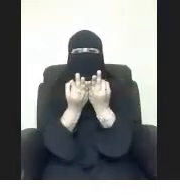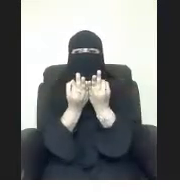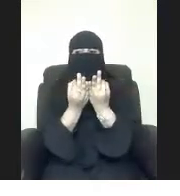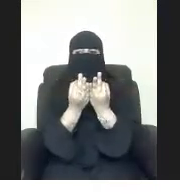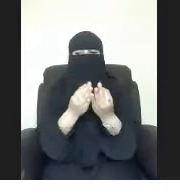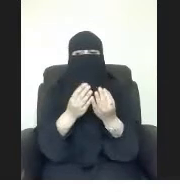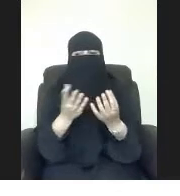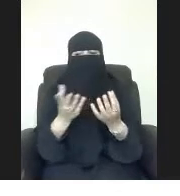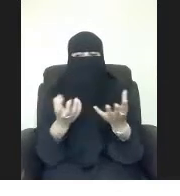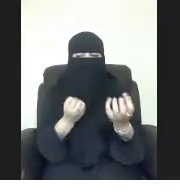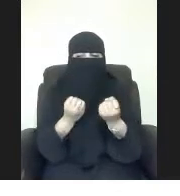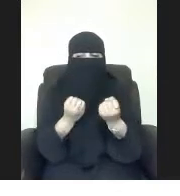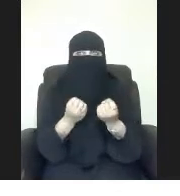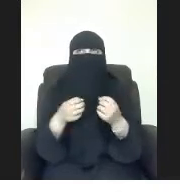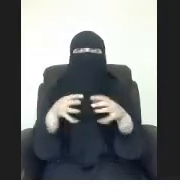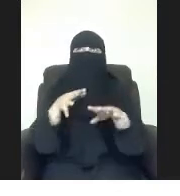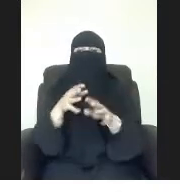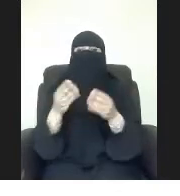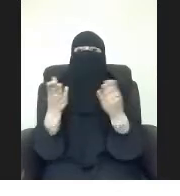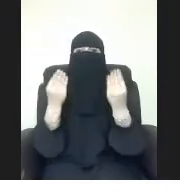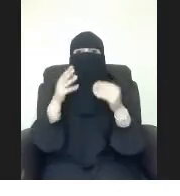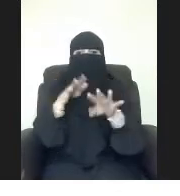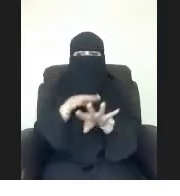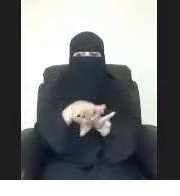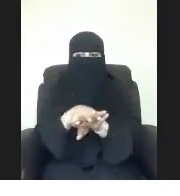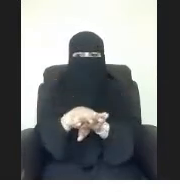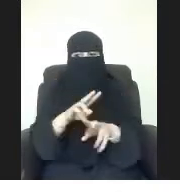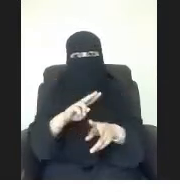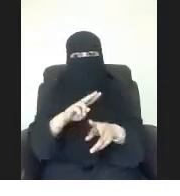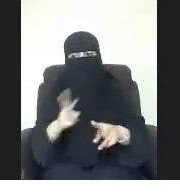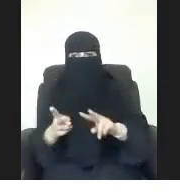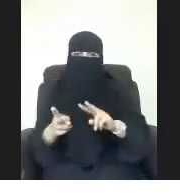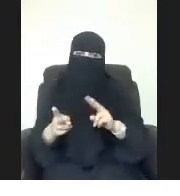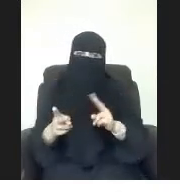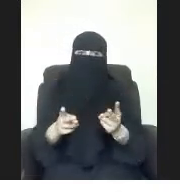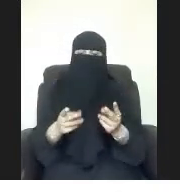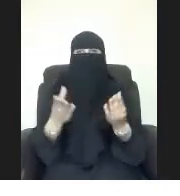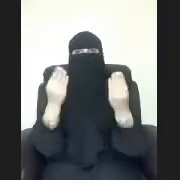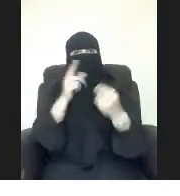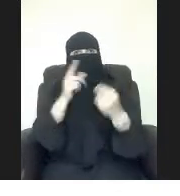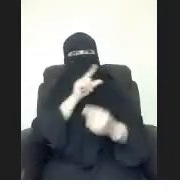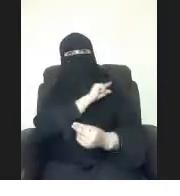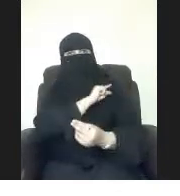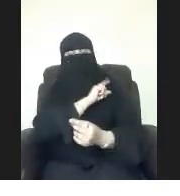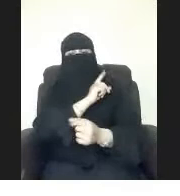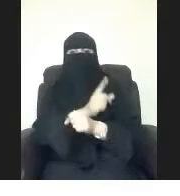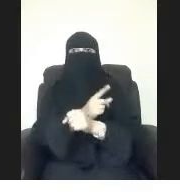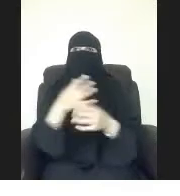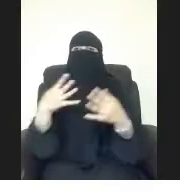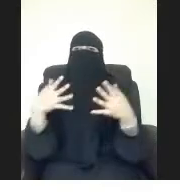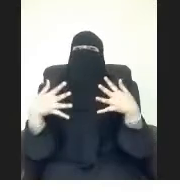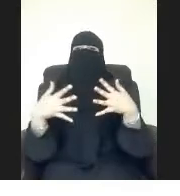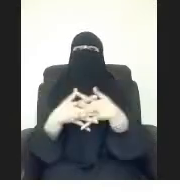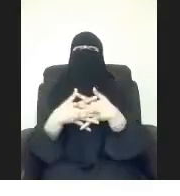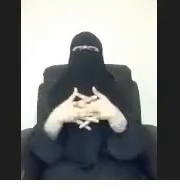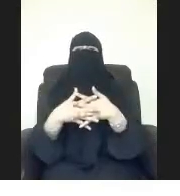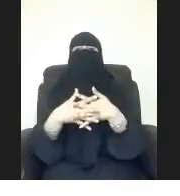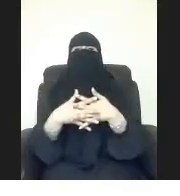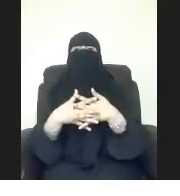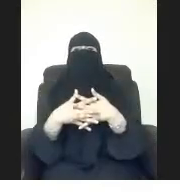بين المعلم والطالب في التعليم عن بعد جزء مهم وأساسي جدا، وأن العلاقة بين الطالب